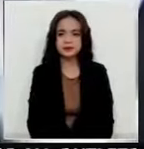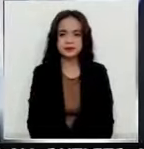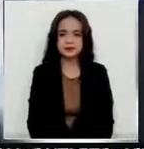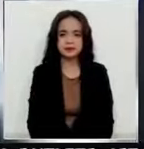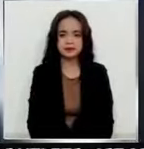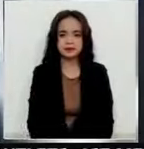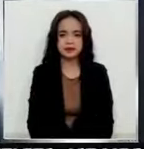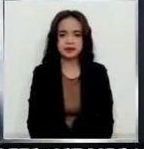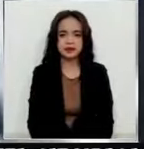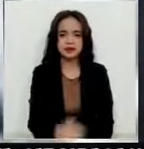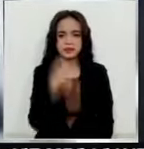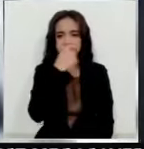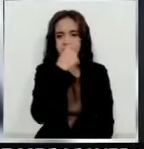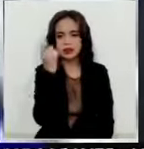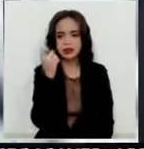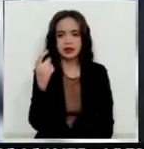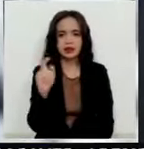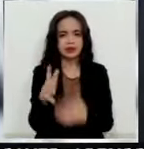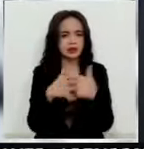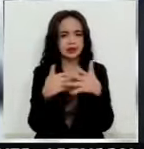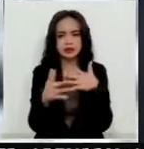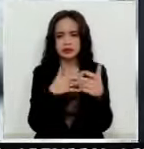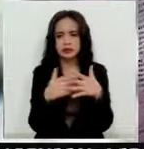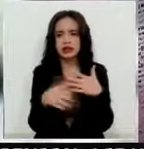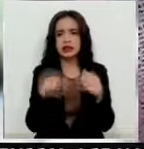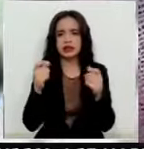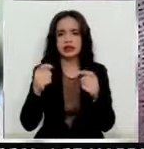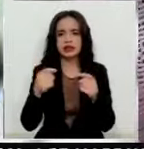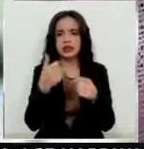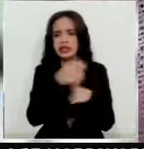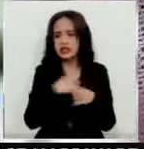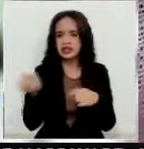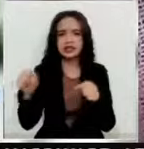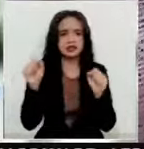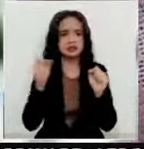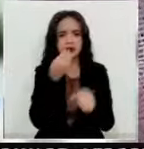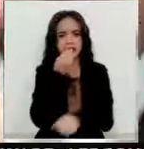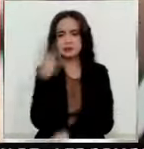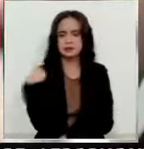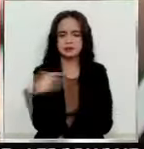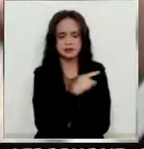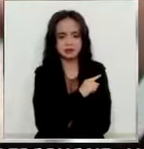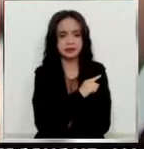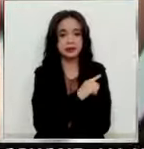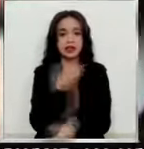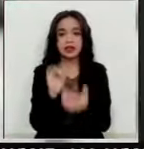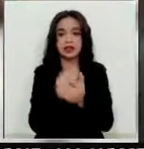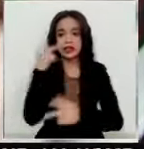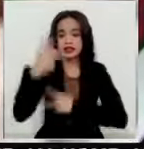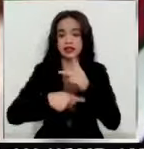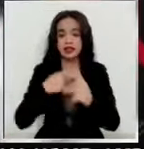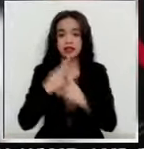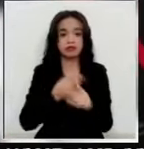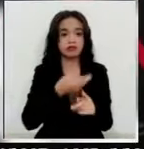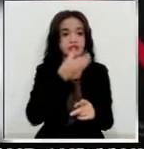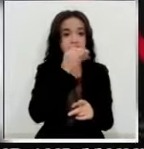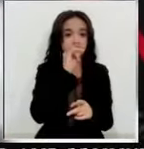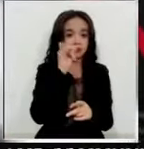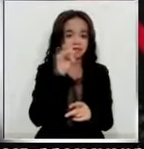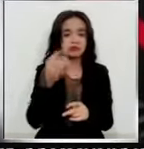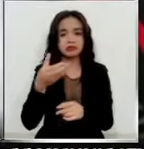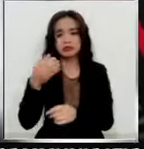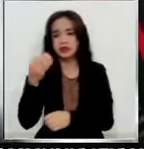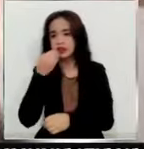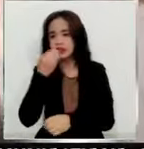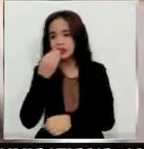Bilang kasiyahan po sir, kahit ano po, kainin natin yan. Ang mga ganitong kainan at inuman, malamang na parte rin ng sunod-sunod